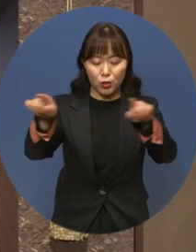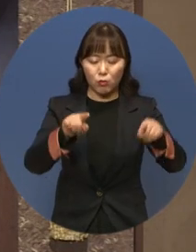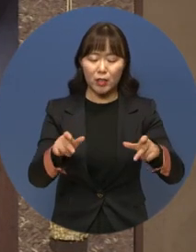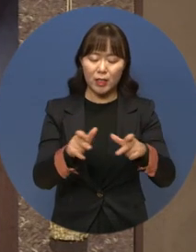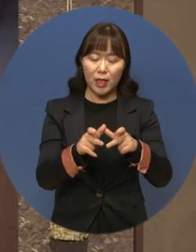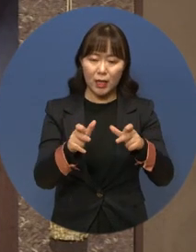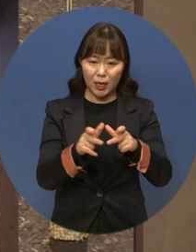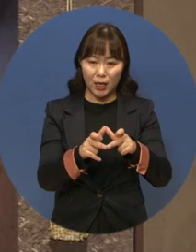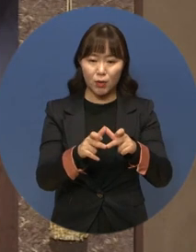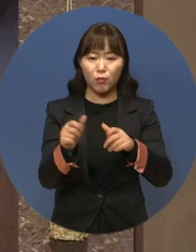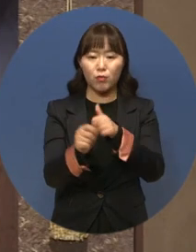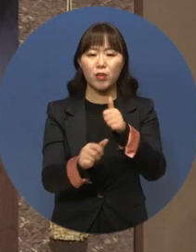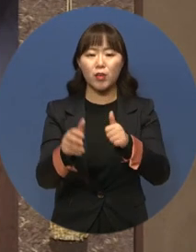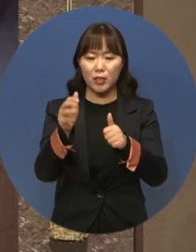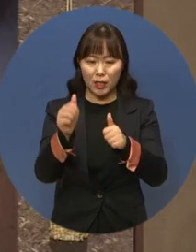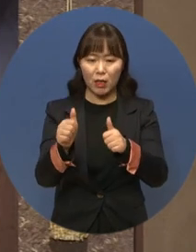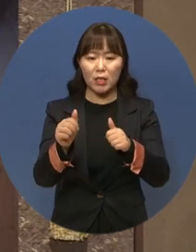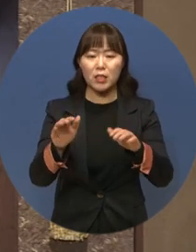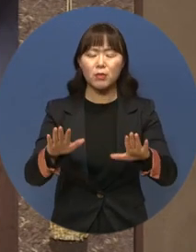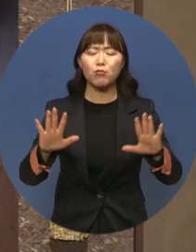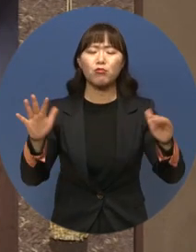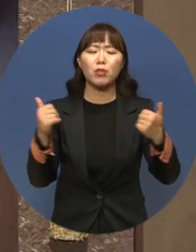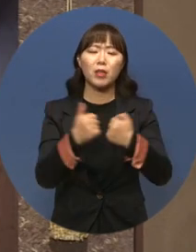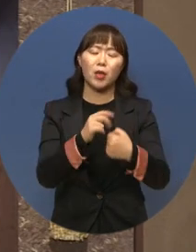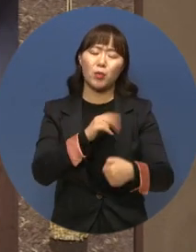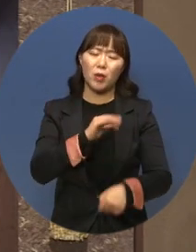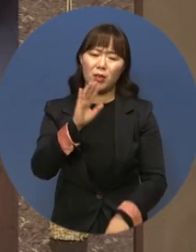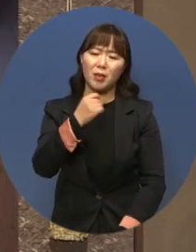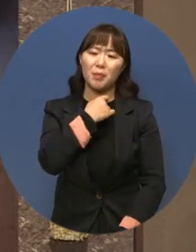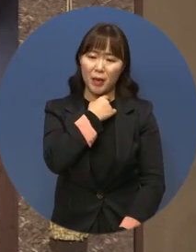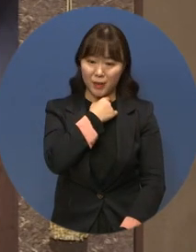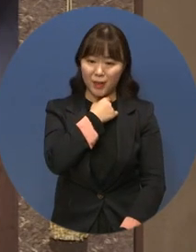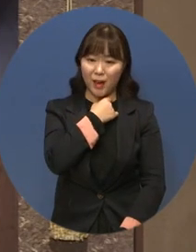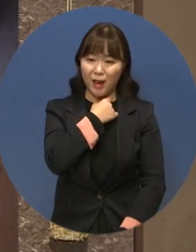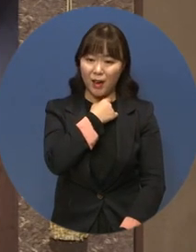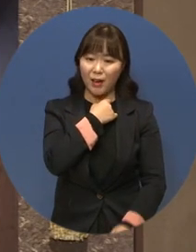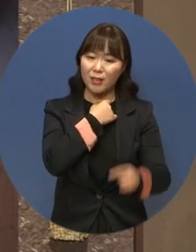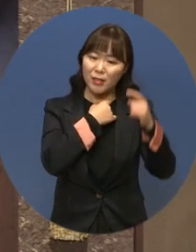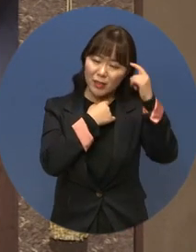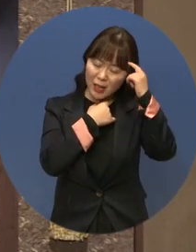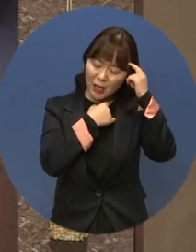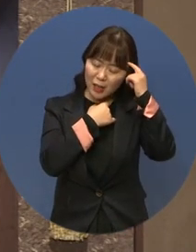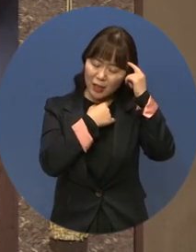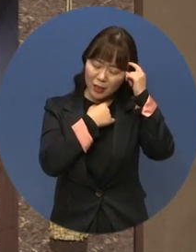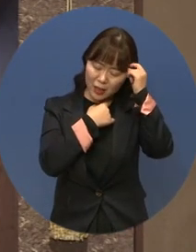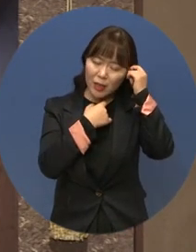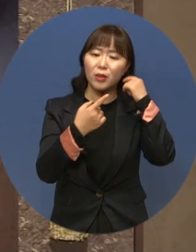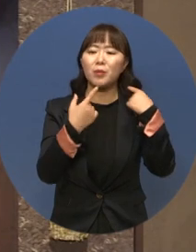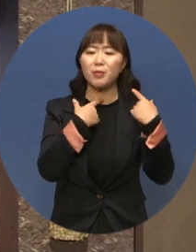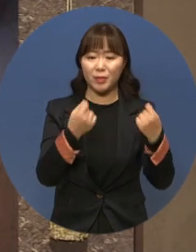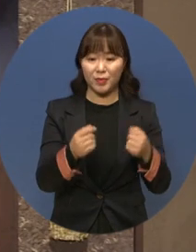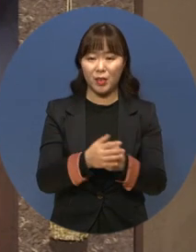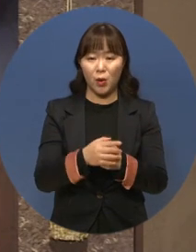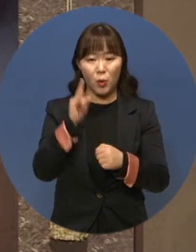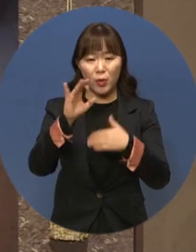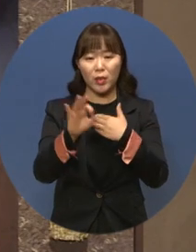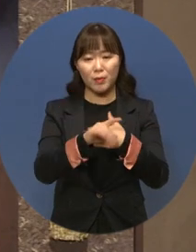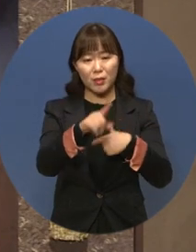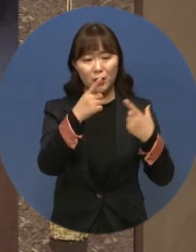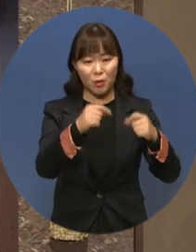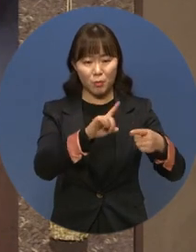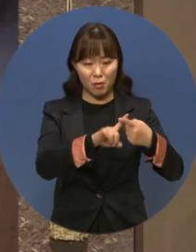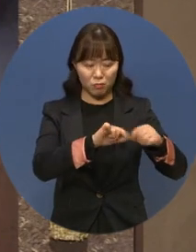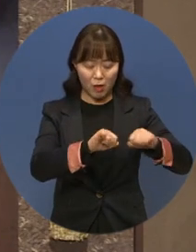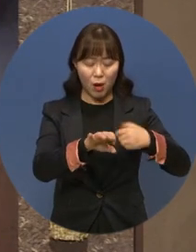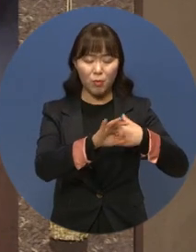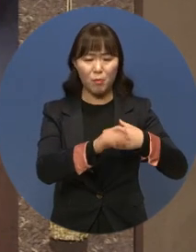장애인 위원장은 현역이었으면 좋겠다 하는 부분들도 그래서 그랬던 것이고 그래서 원내가 하면 훨씬 빠르잖아요. 그렇죠. 네.